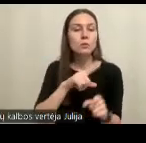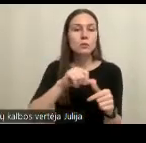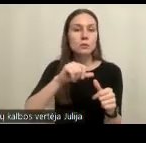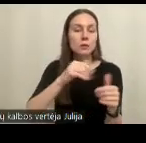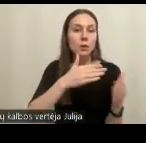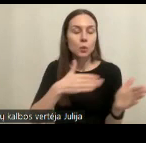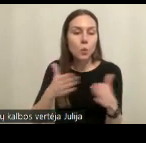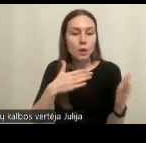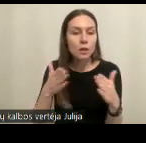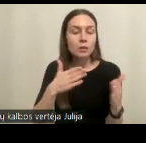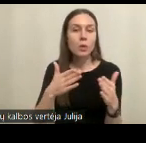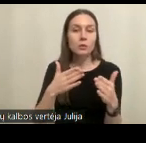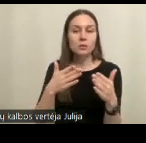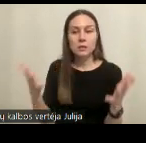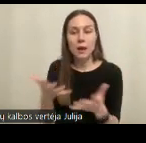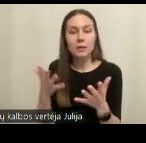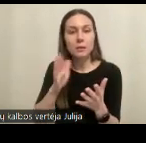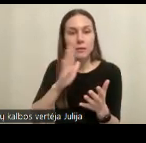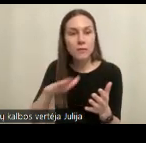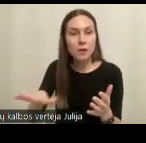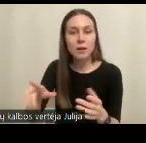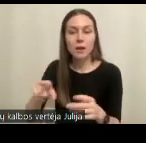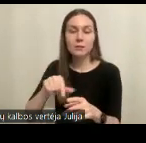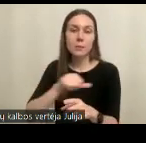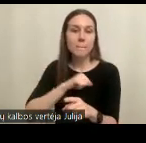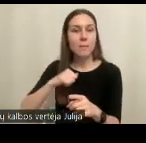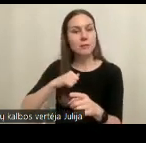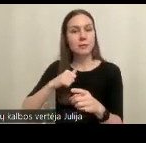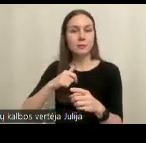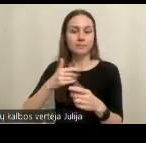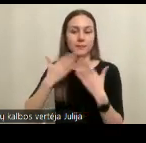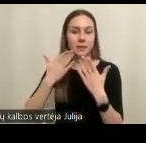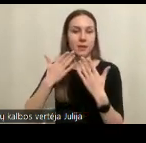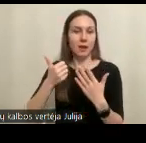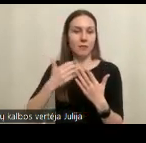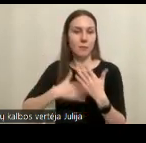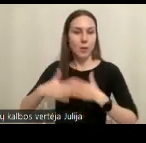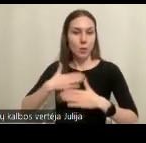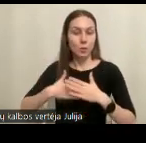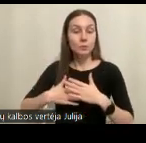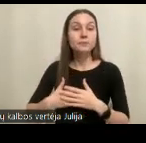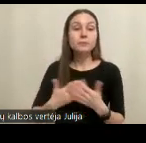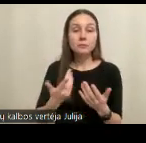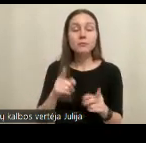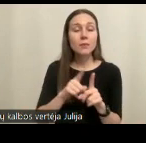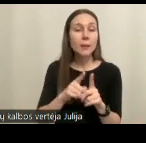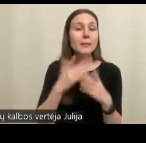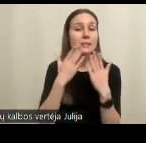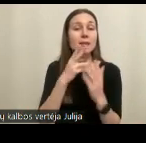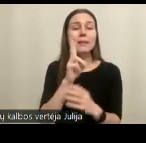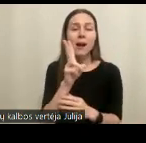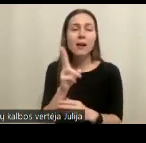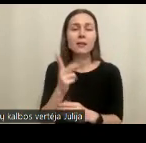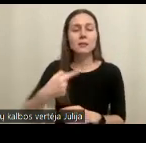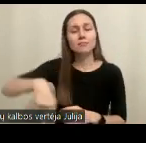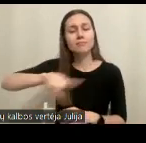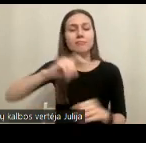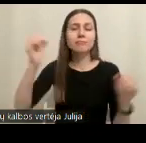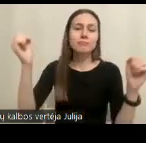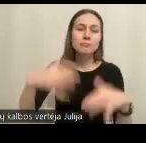savo malonumui. Ir paskutinis dalykas tai yra, skaitytojai susibūrę, jie kalbasi, jie tarėsi, jie